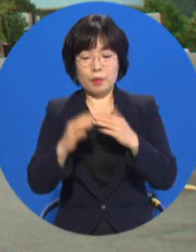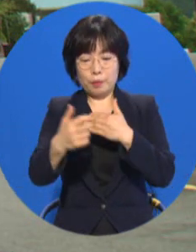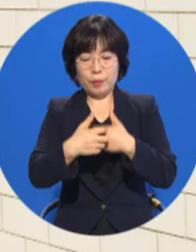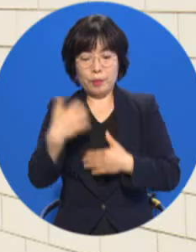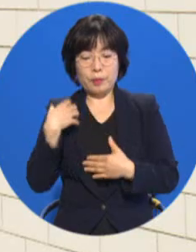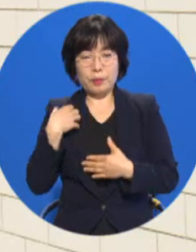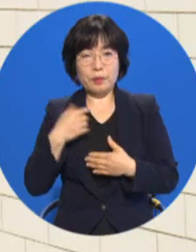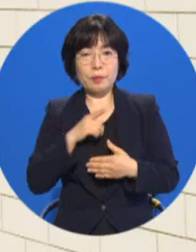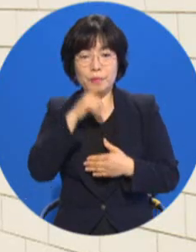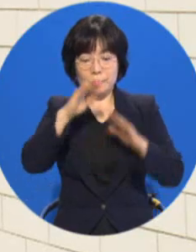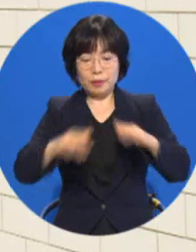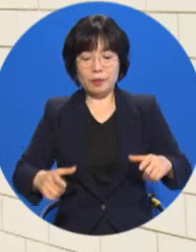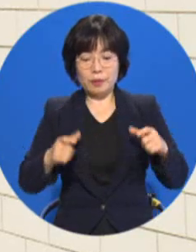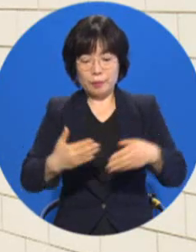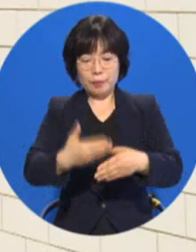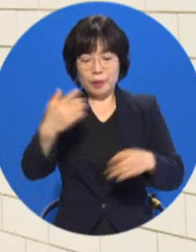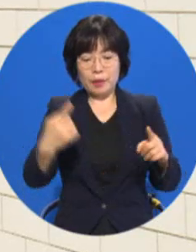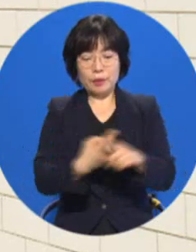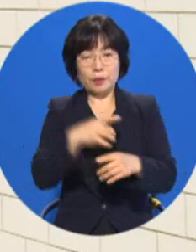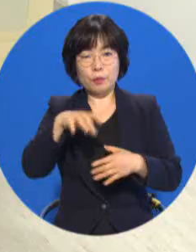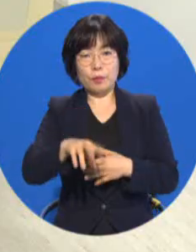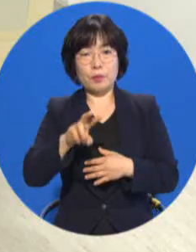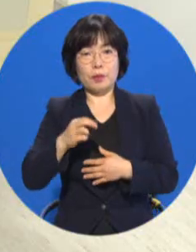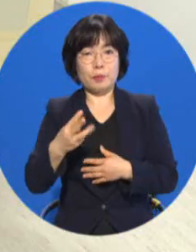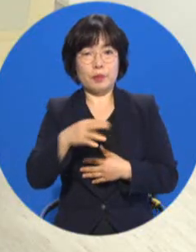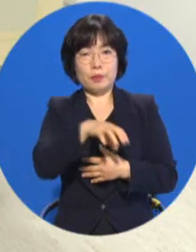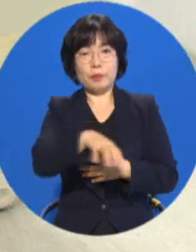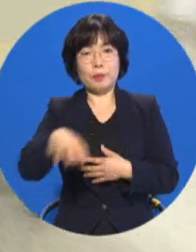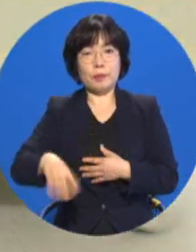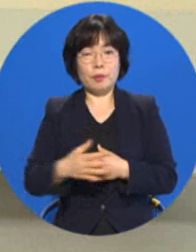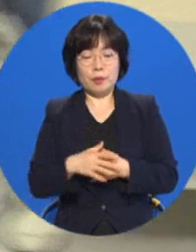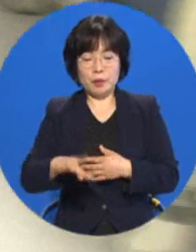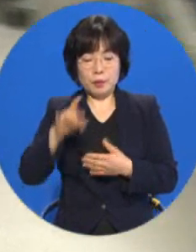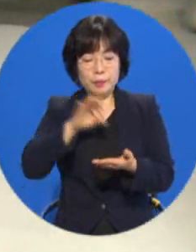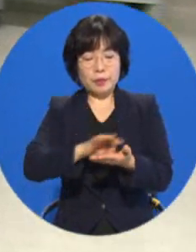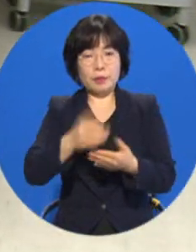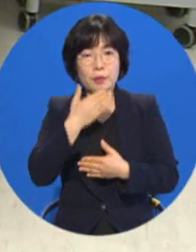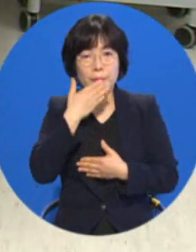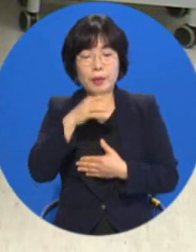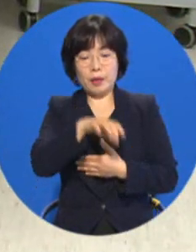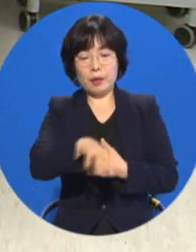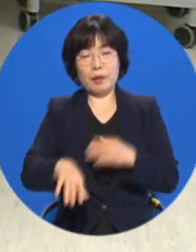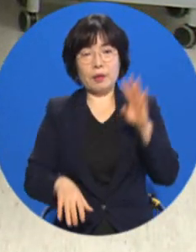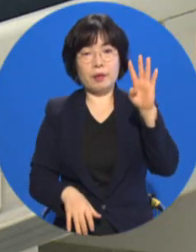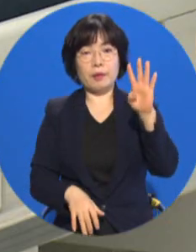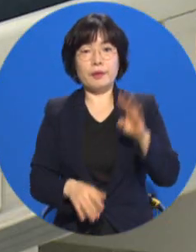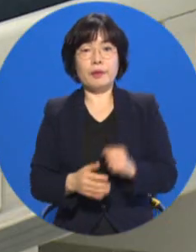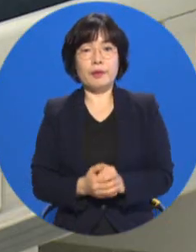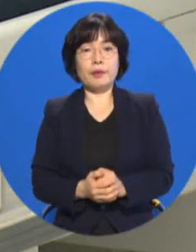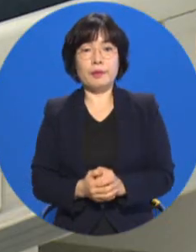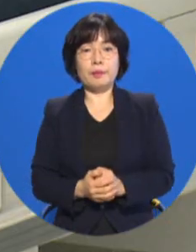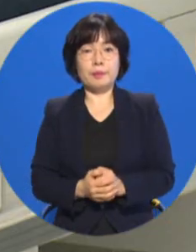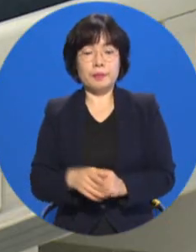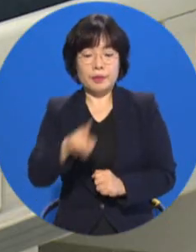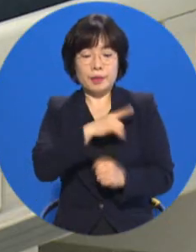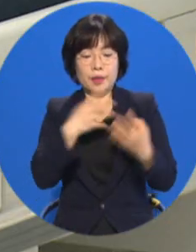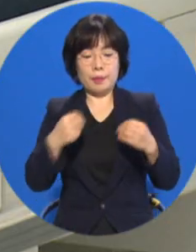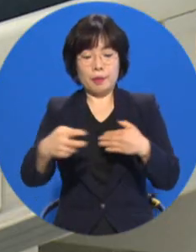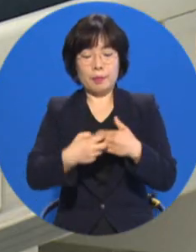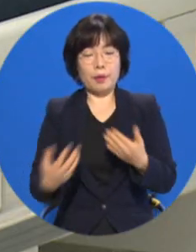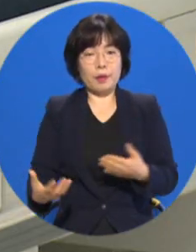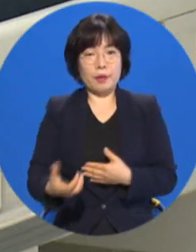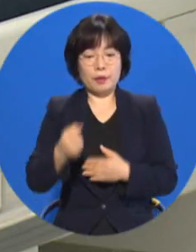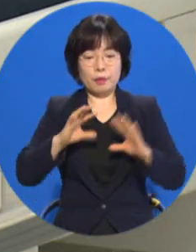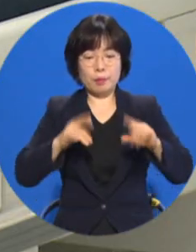보건당국에 신고된 전남의 음압병상은 23개지만 즉시 사용할 수 있는 곳은 4곳뿐입니다. 가장 많은 병상을